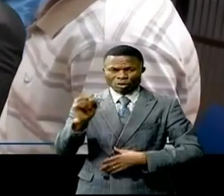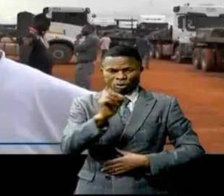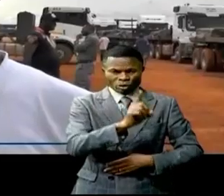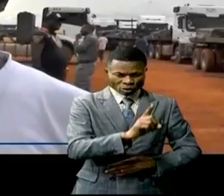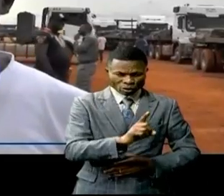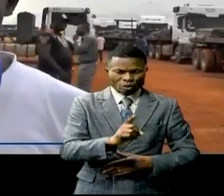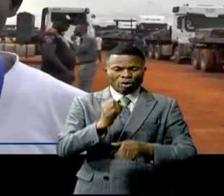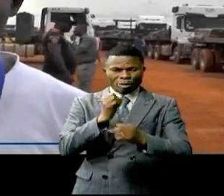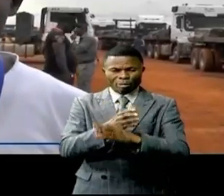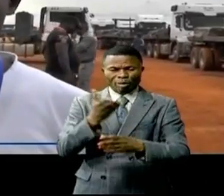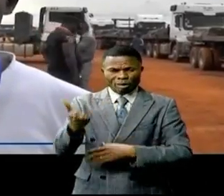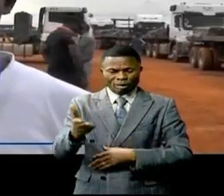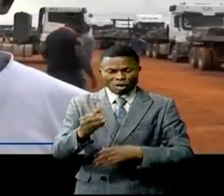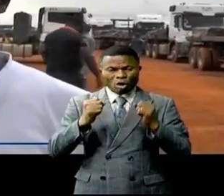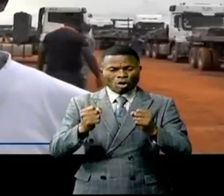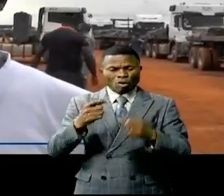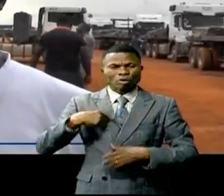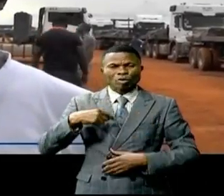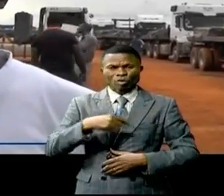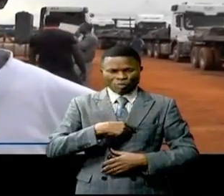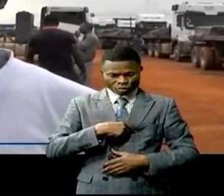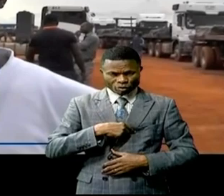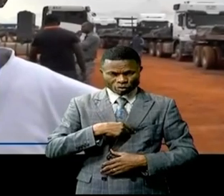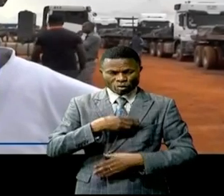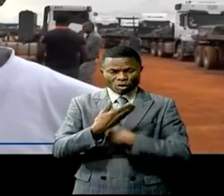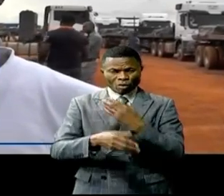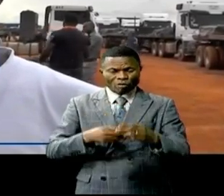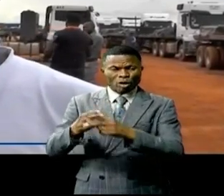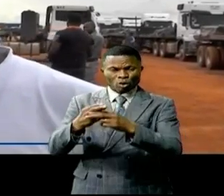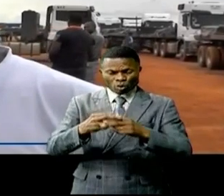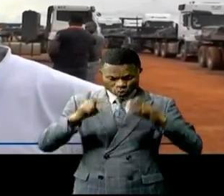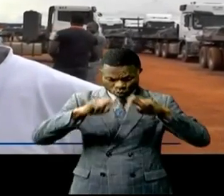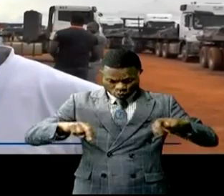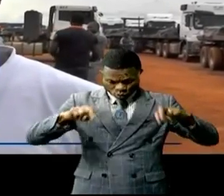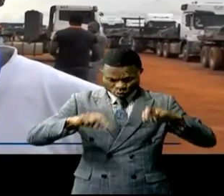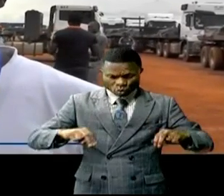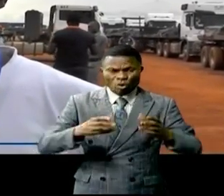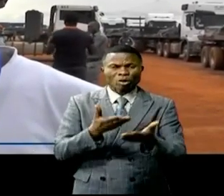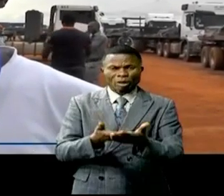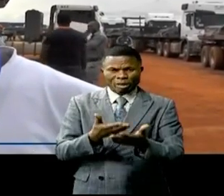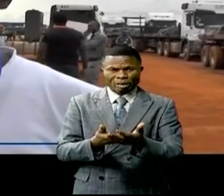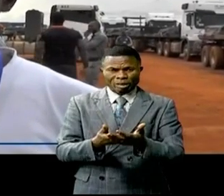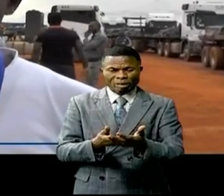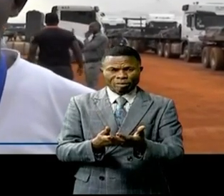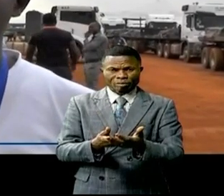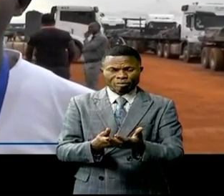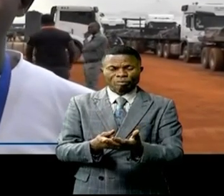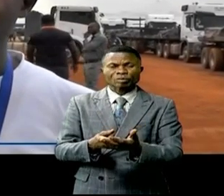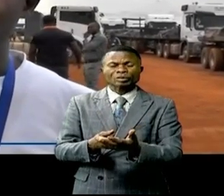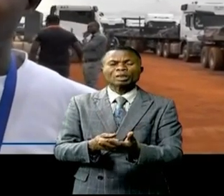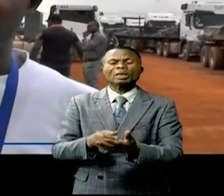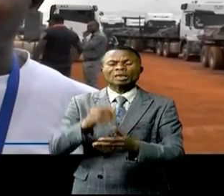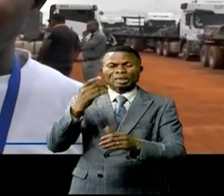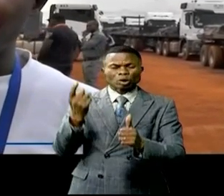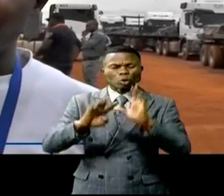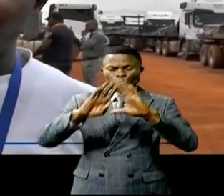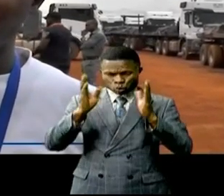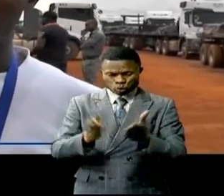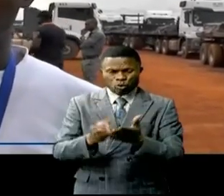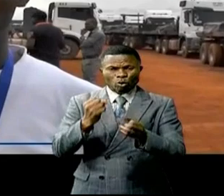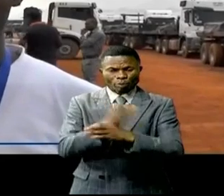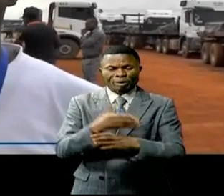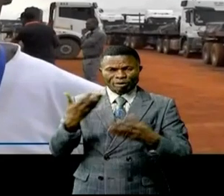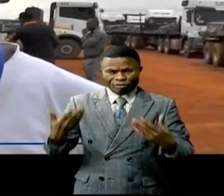Soana. Notre poste est en train de faire les contrôles a posteriori. Ça veut dire, a priori, c'est déjà fait par les fichiers